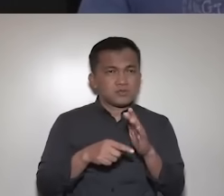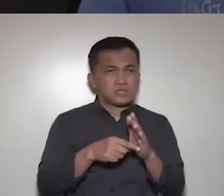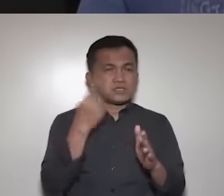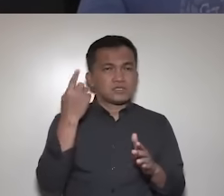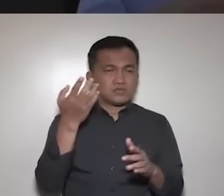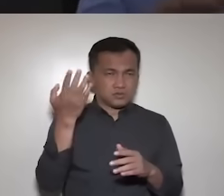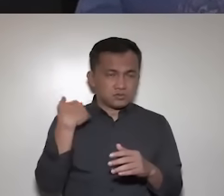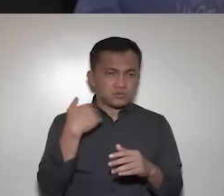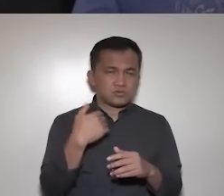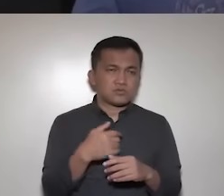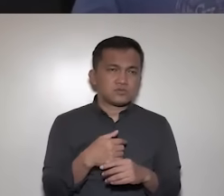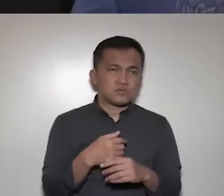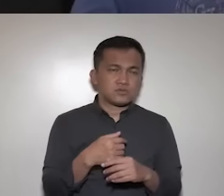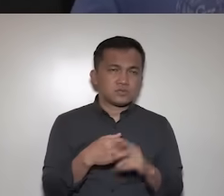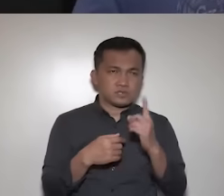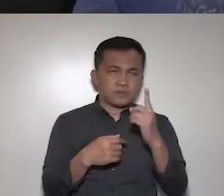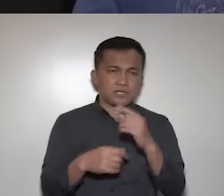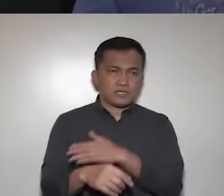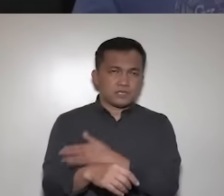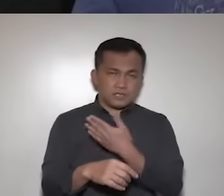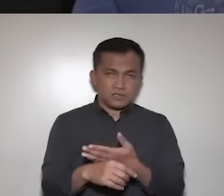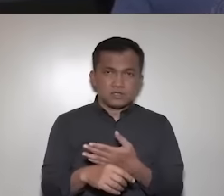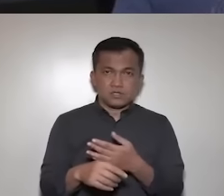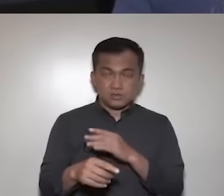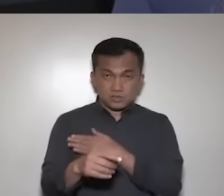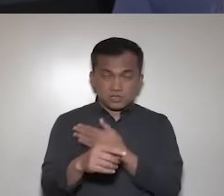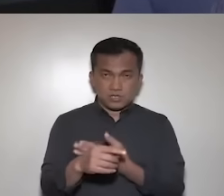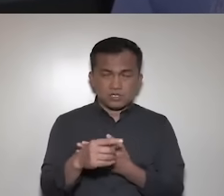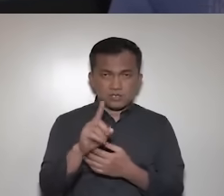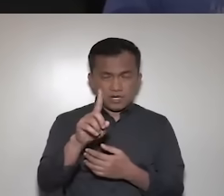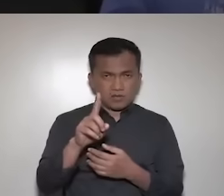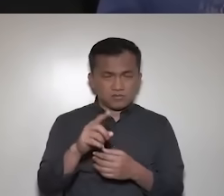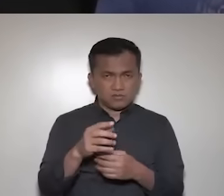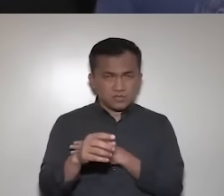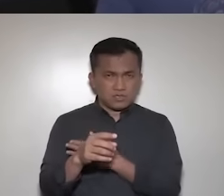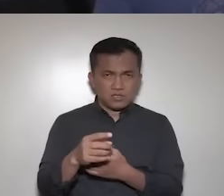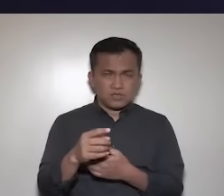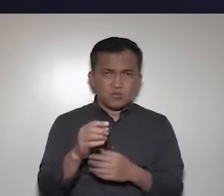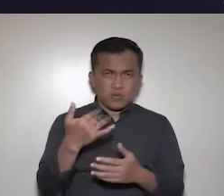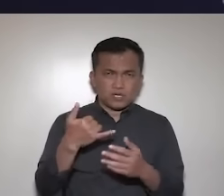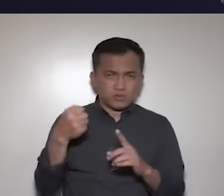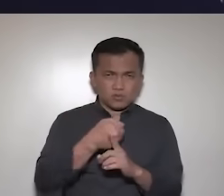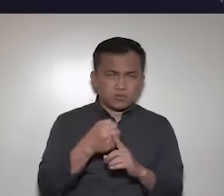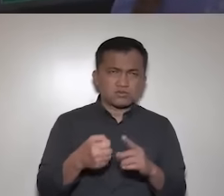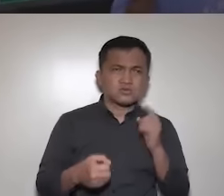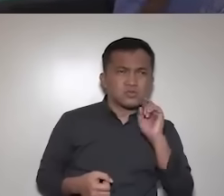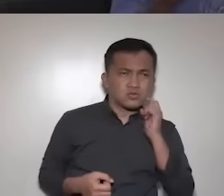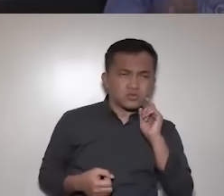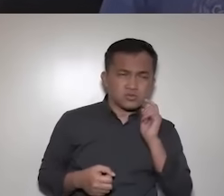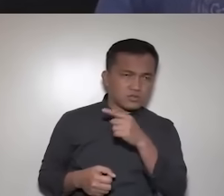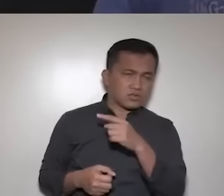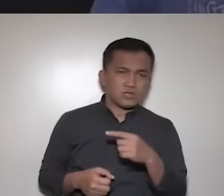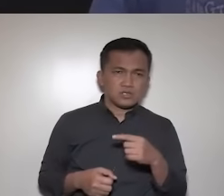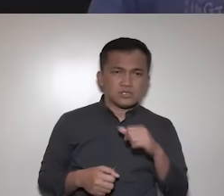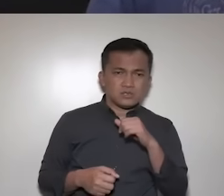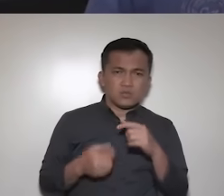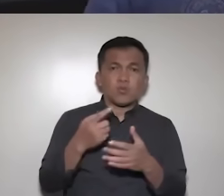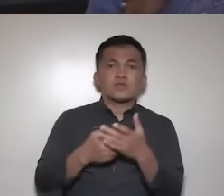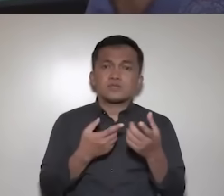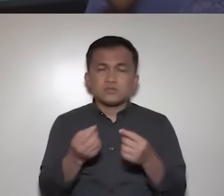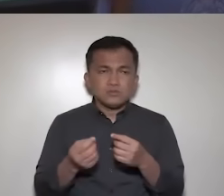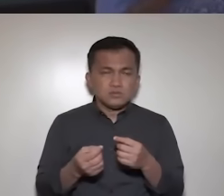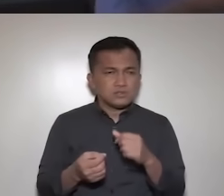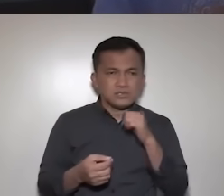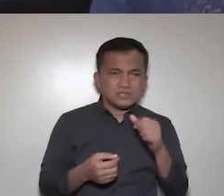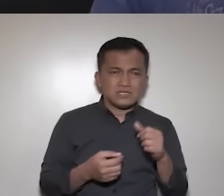sir. Nung isa pang anak namin. Isa pala anak niyo. Ba't mo siya binubog? Selosa, sir. Ano ginawa mo? Hindi ko